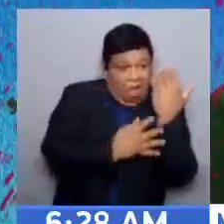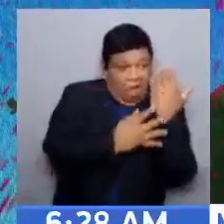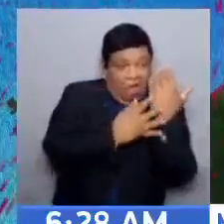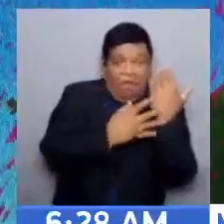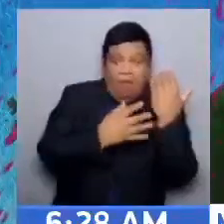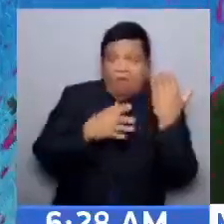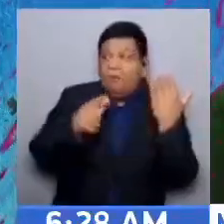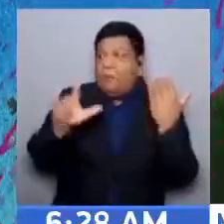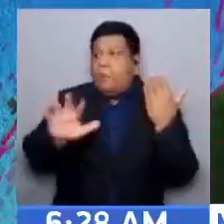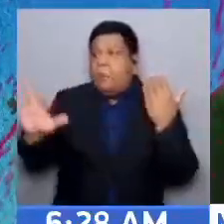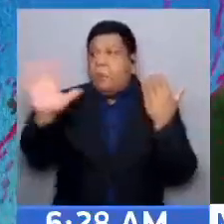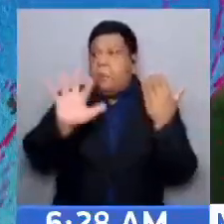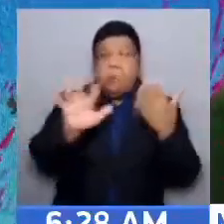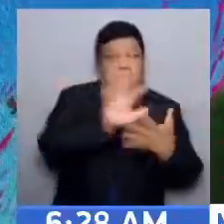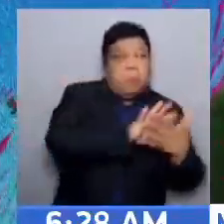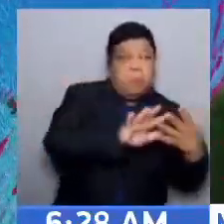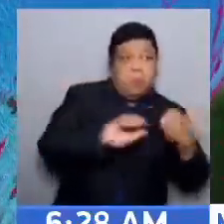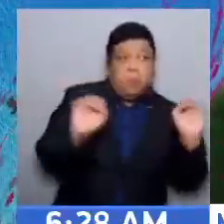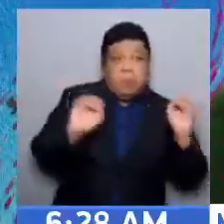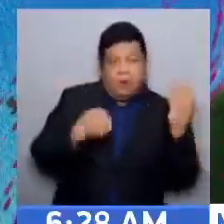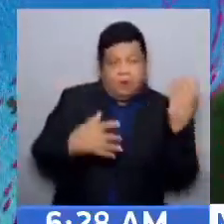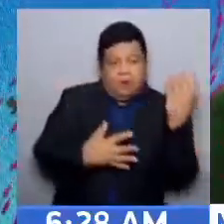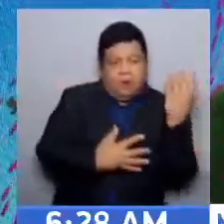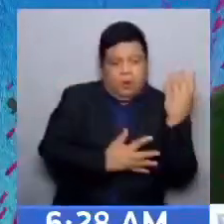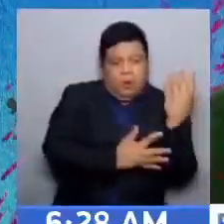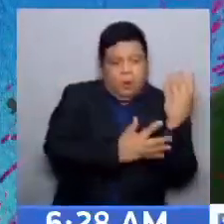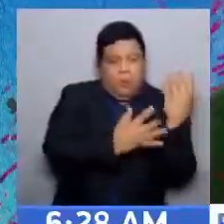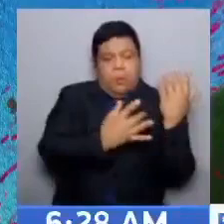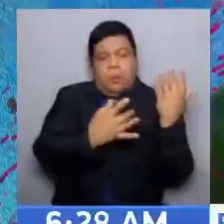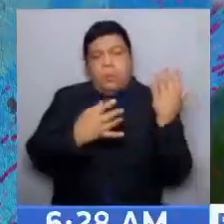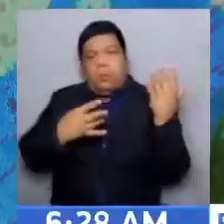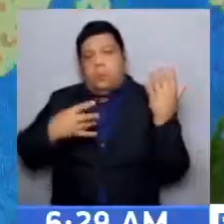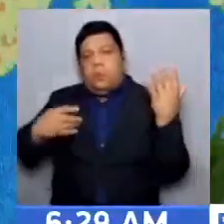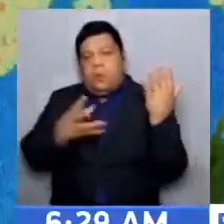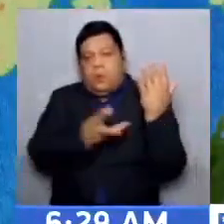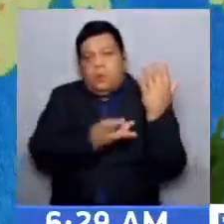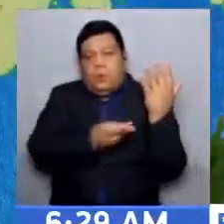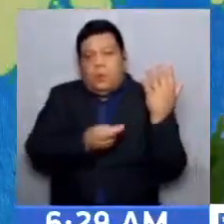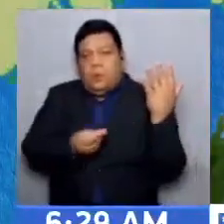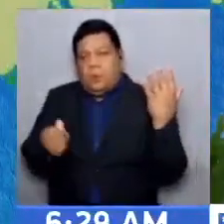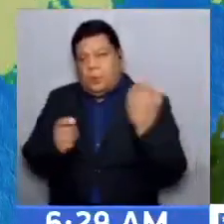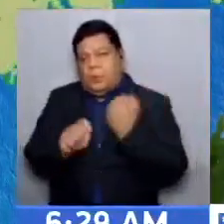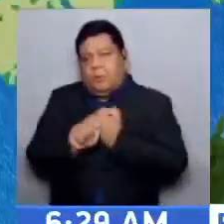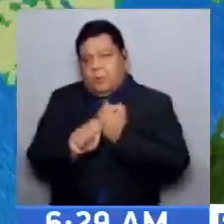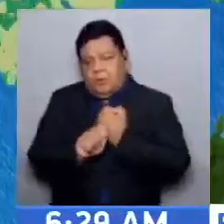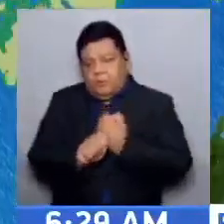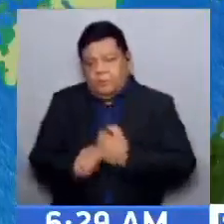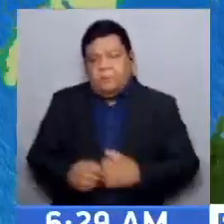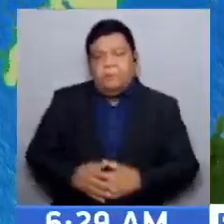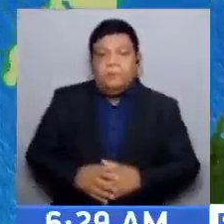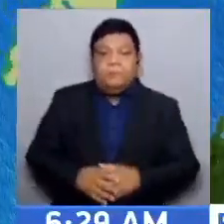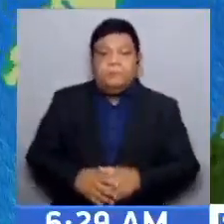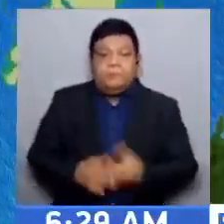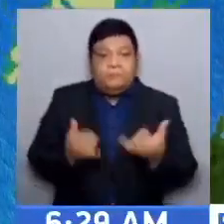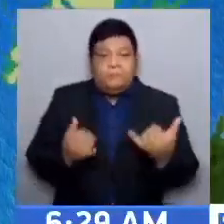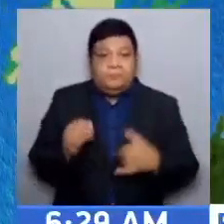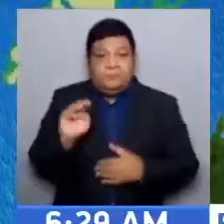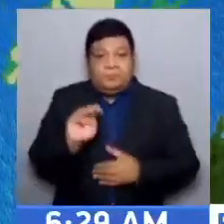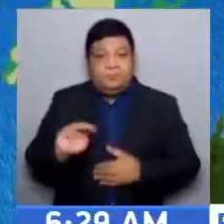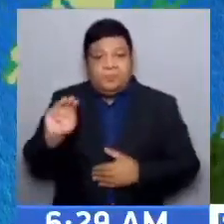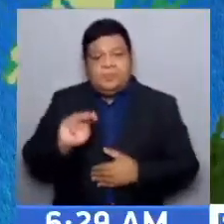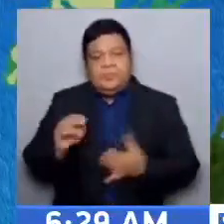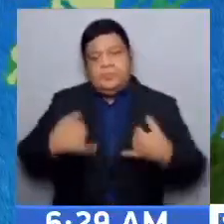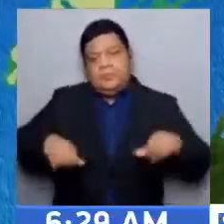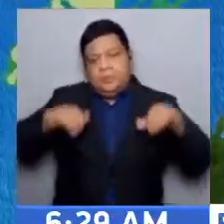sabihin, samantalang tihina yung hangin habagat. Ngayong araw ng Lunes, asahan ng mga pagulan dahil dun sa epekto ng mahinang habagat